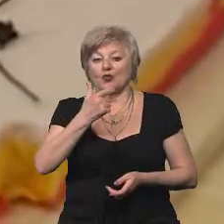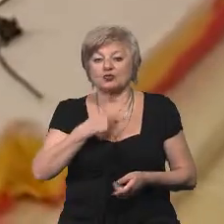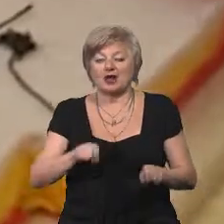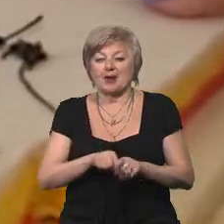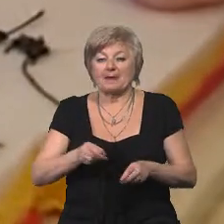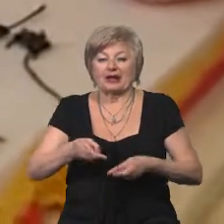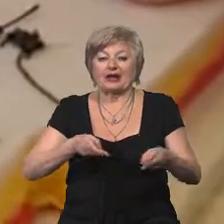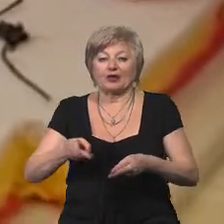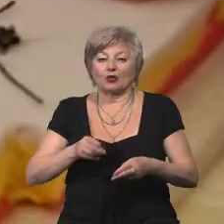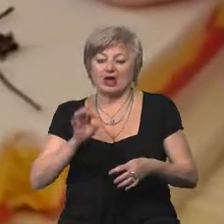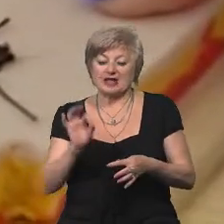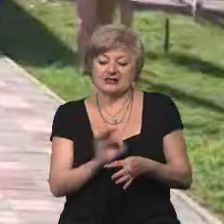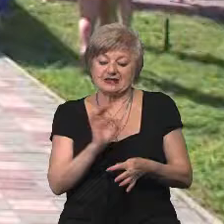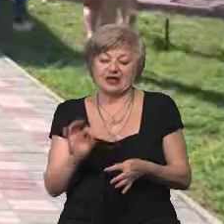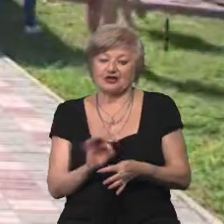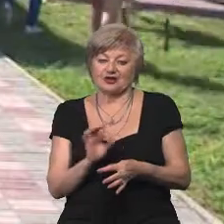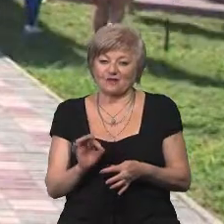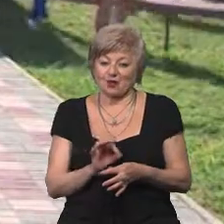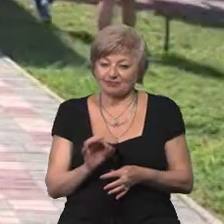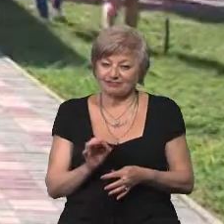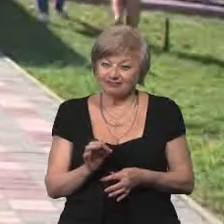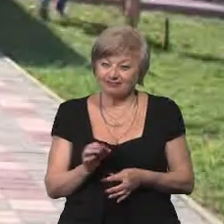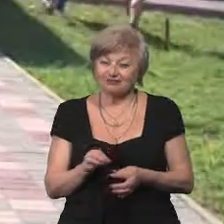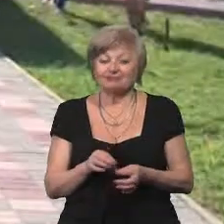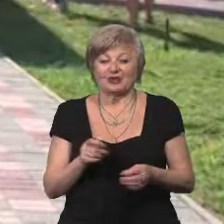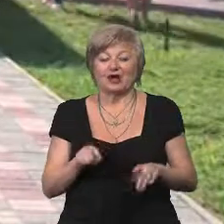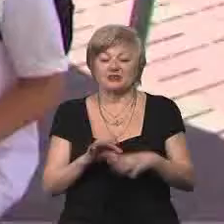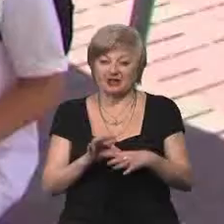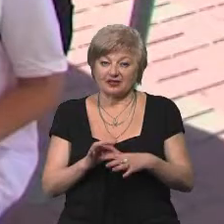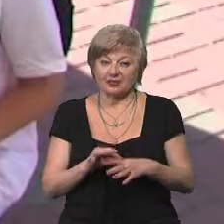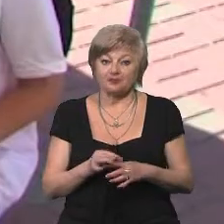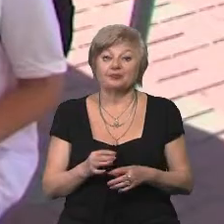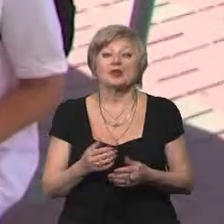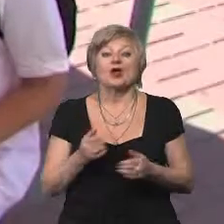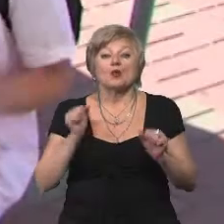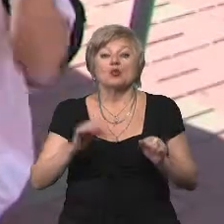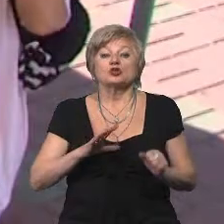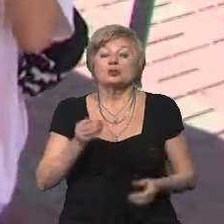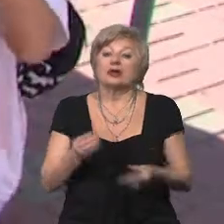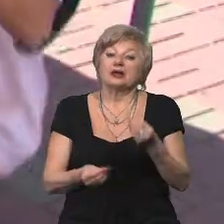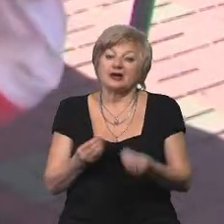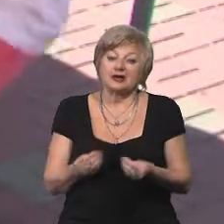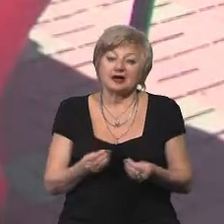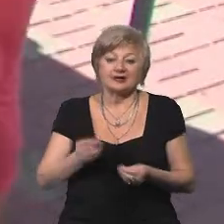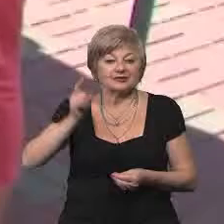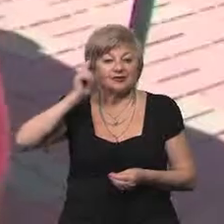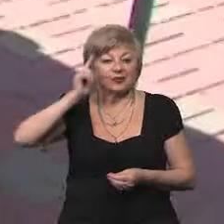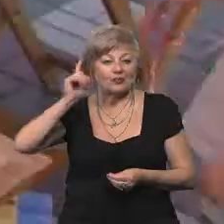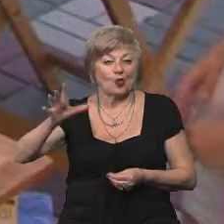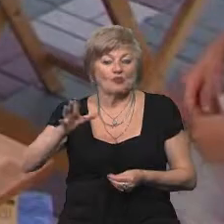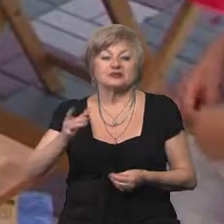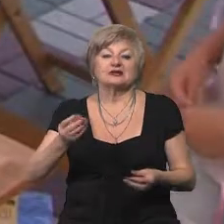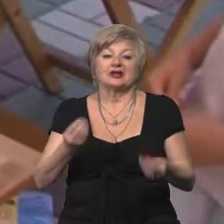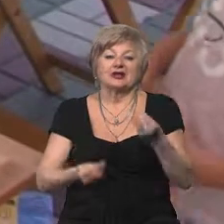хірурга, зашиваючи штучну шкіру. На майданчику інтелектуальних ігор можна було зіграти в такі популярні настінні ігри,